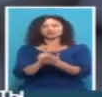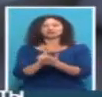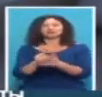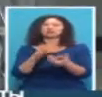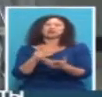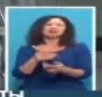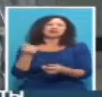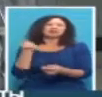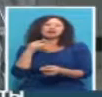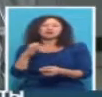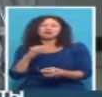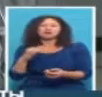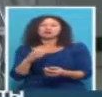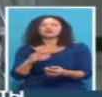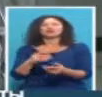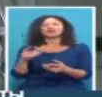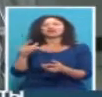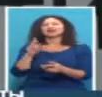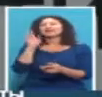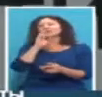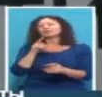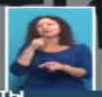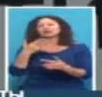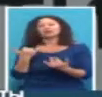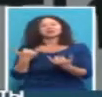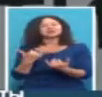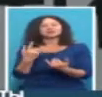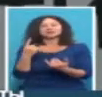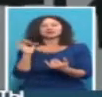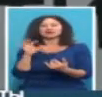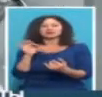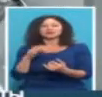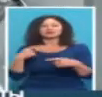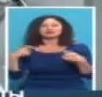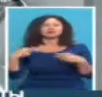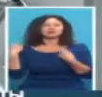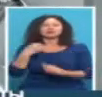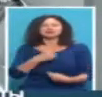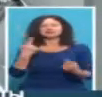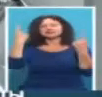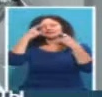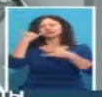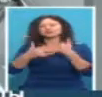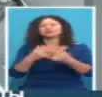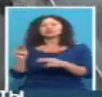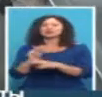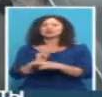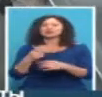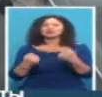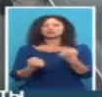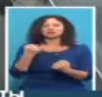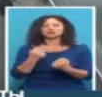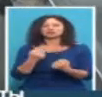алкоголь, нефтепродукты, а с 1 октября их наличие спросят у тех, кто торгует одеждой, занимается техобслуживанием и ремонтом машин. Это